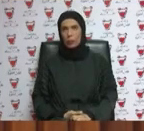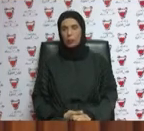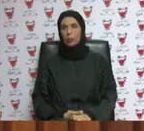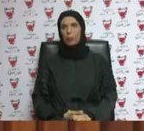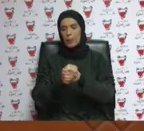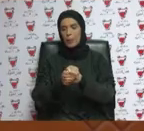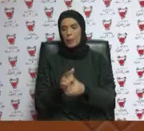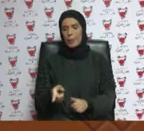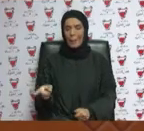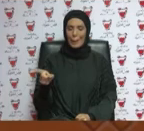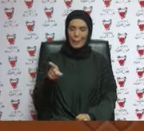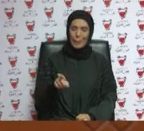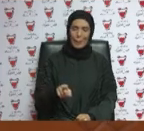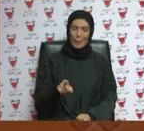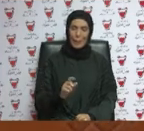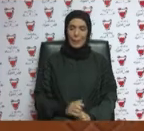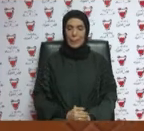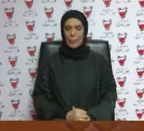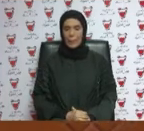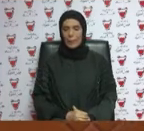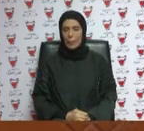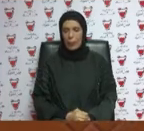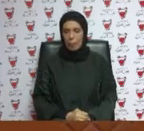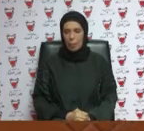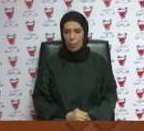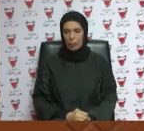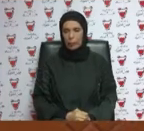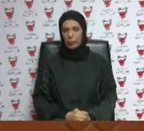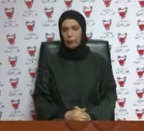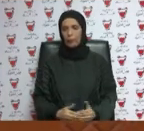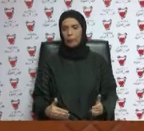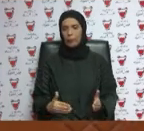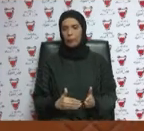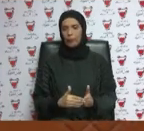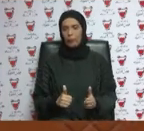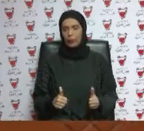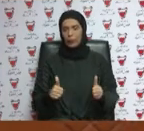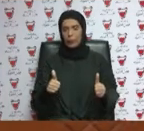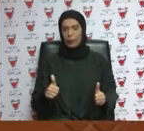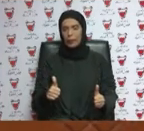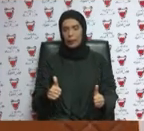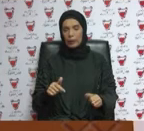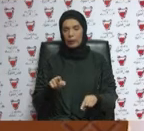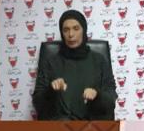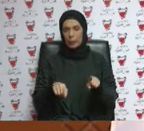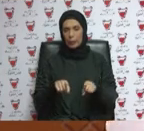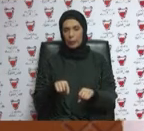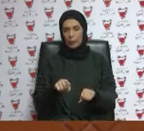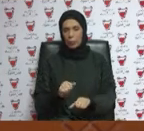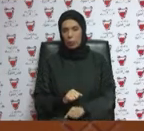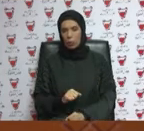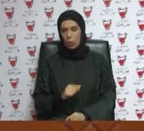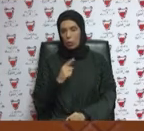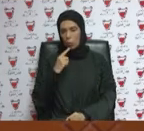تفضل. معالي الرئيس، حقيقة لا تلوم الإخوة إذا